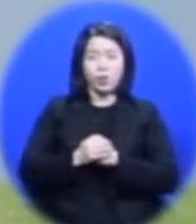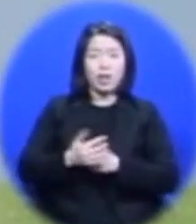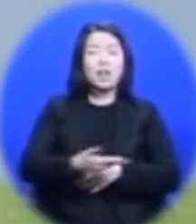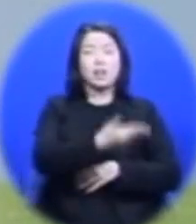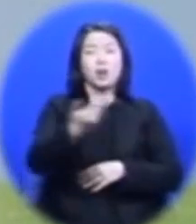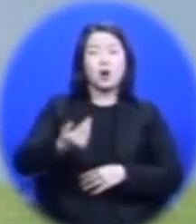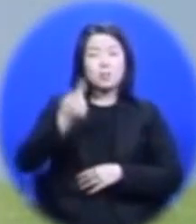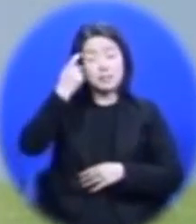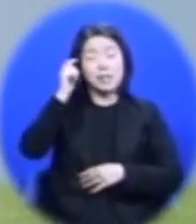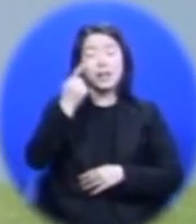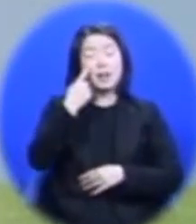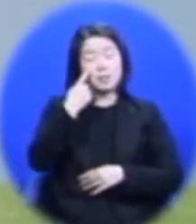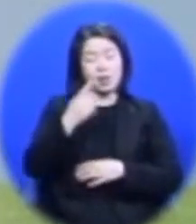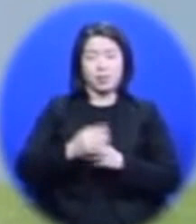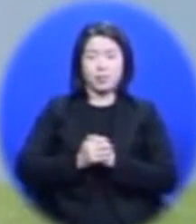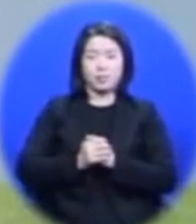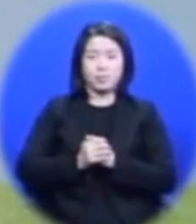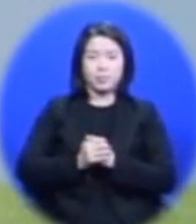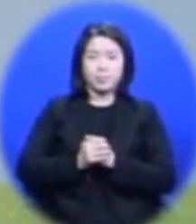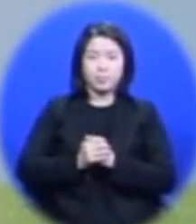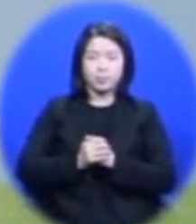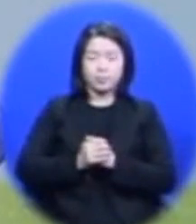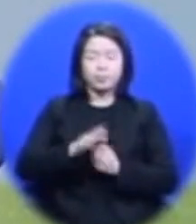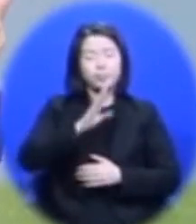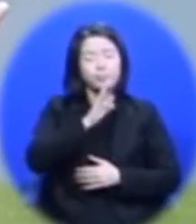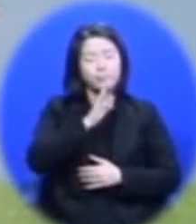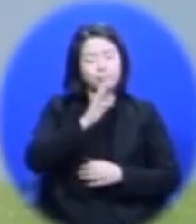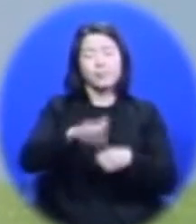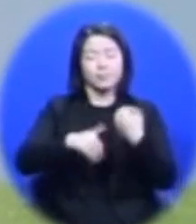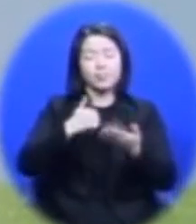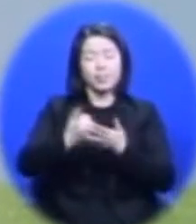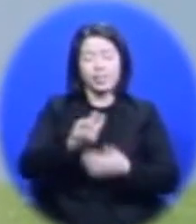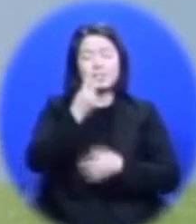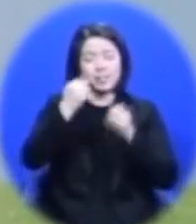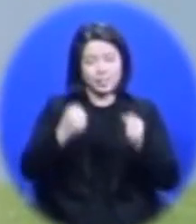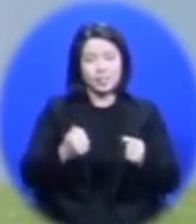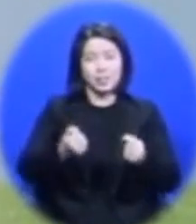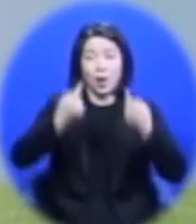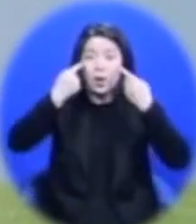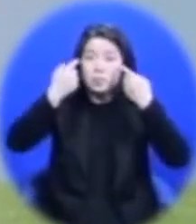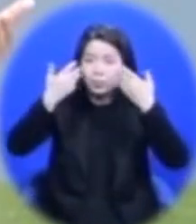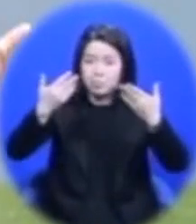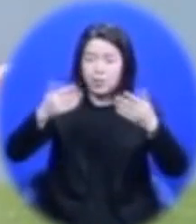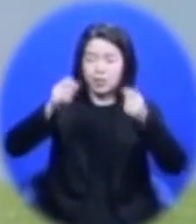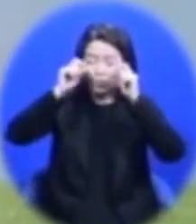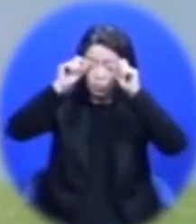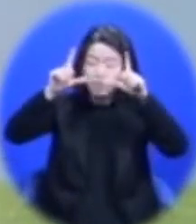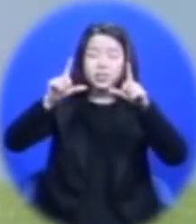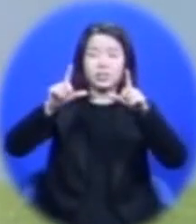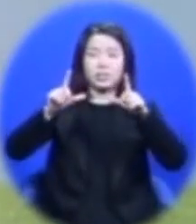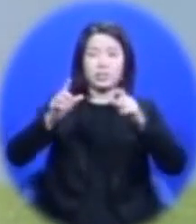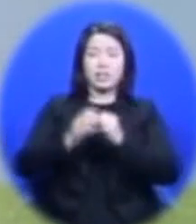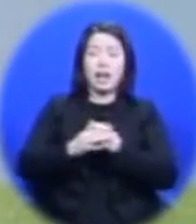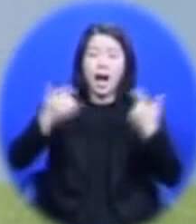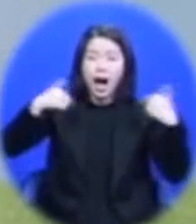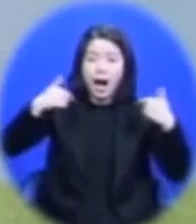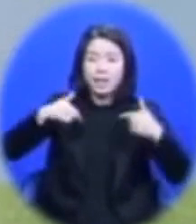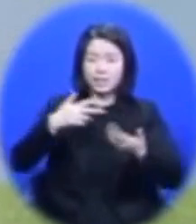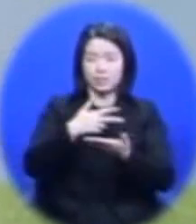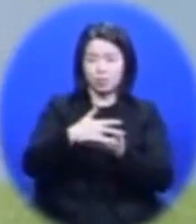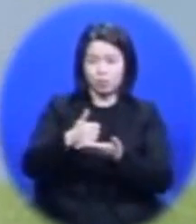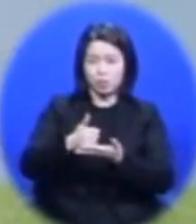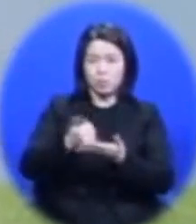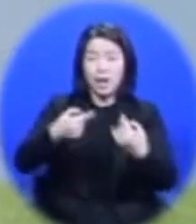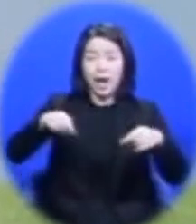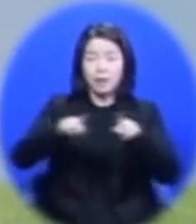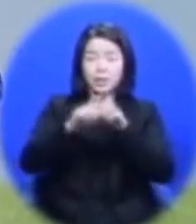여러분 한번 생각해 보십시오. 정말 하나님이 살아계신 것을 분명하게 눈이 뜨였고 늘 주님이 함께 계시기